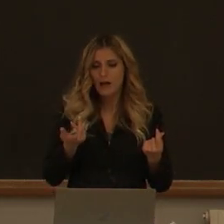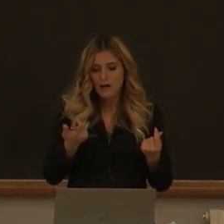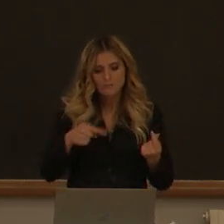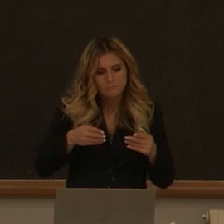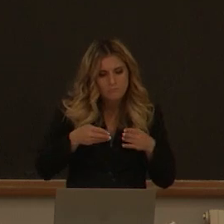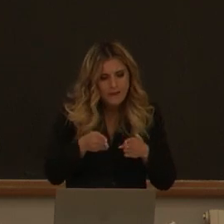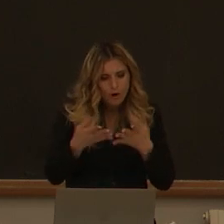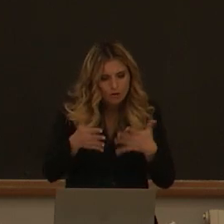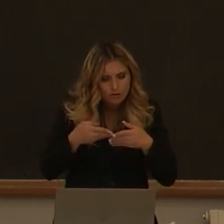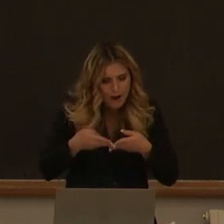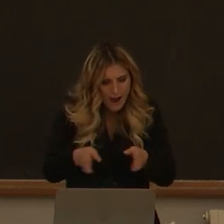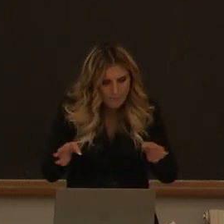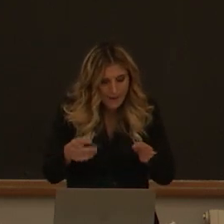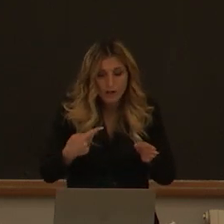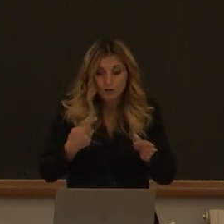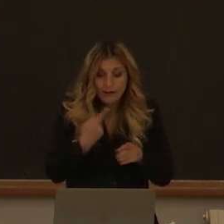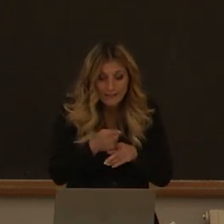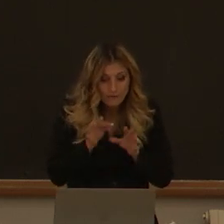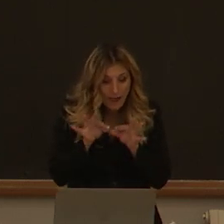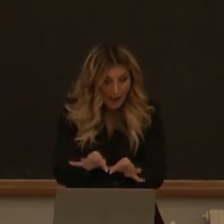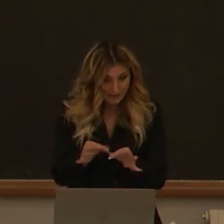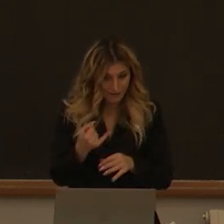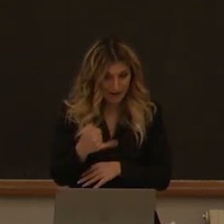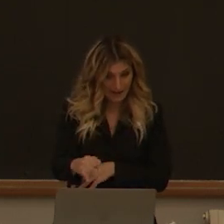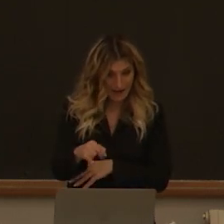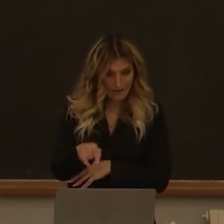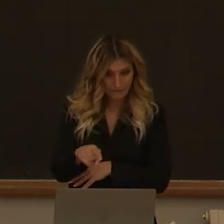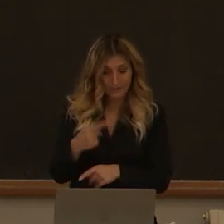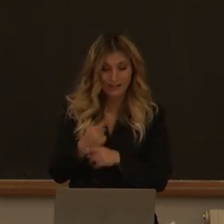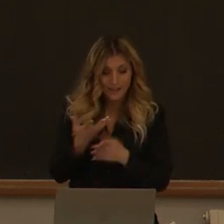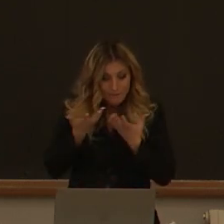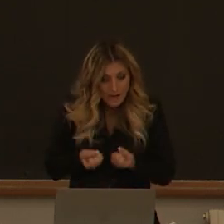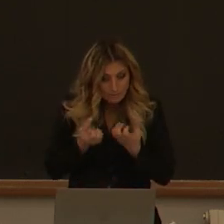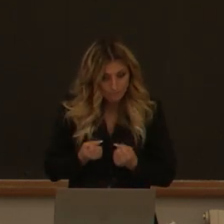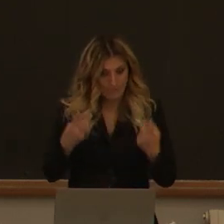e bisogna poi concretizzarla, bisogna poi renderla